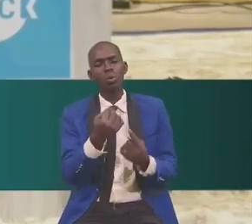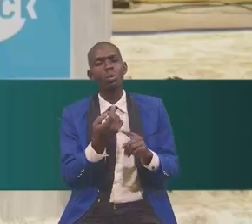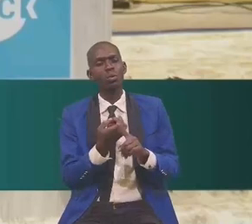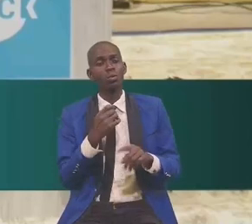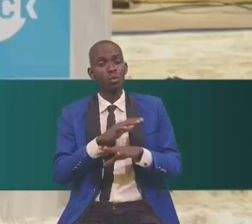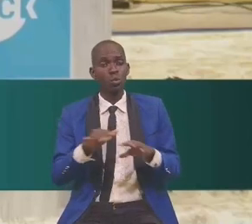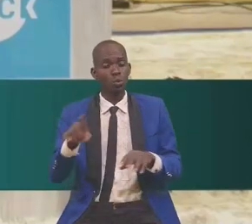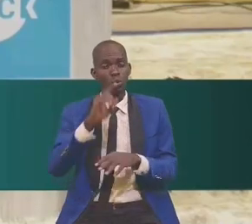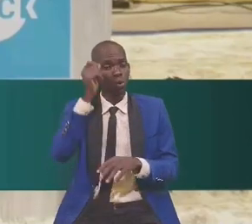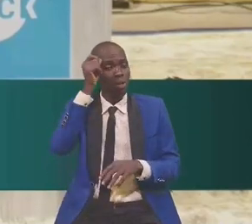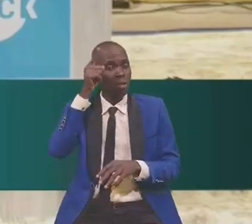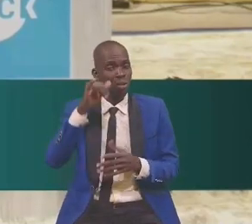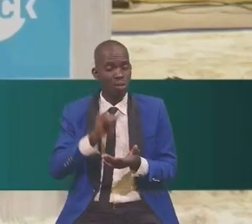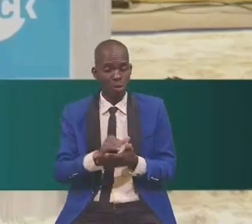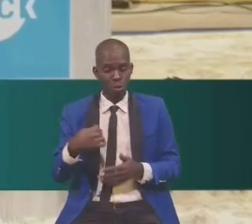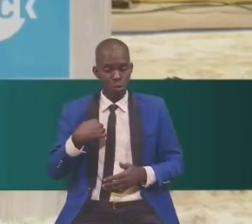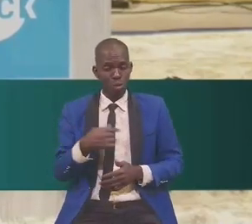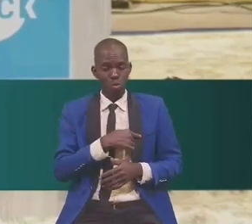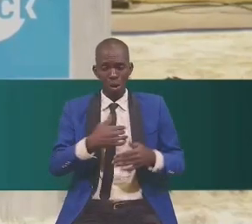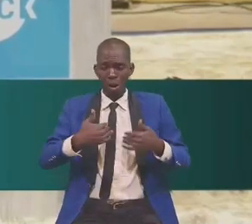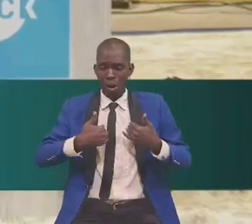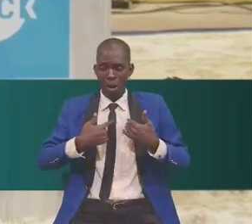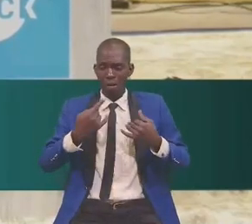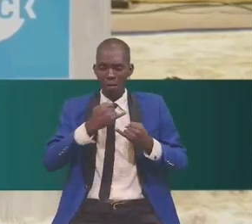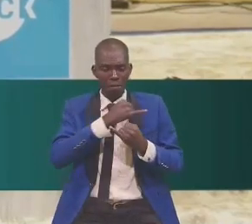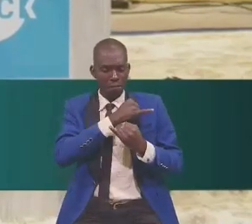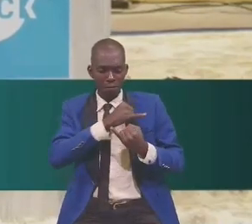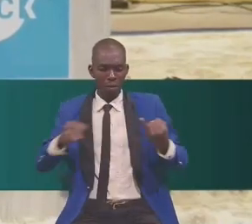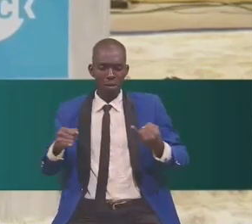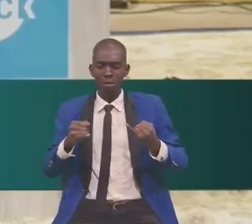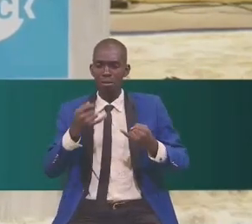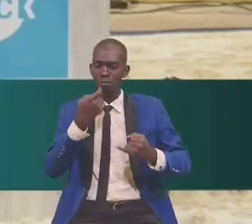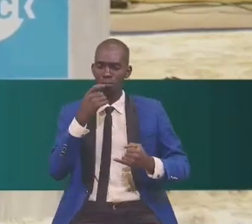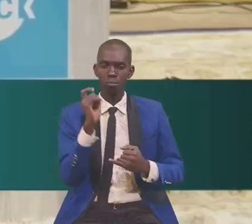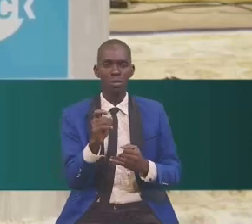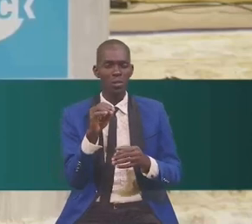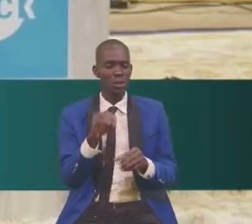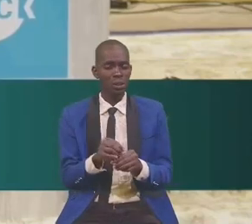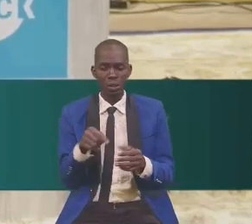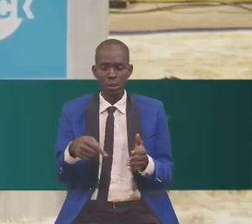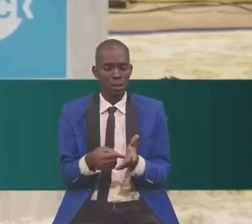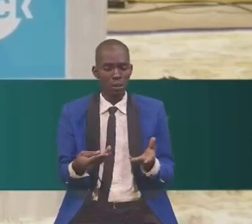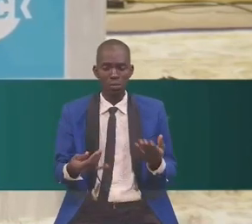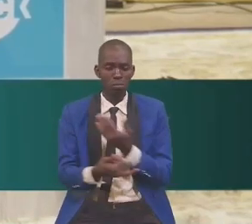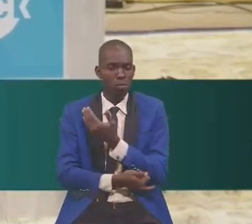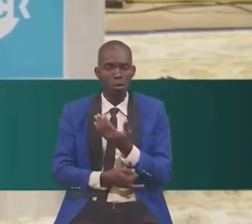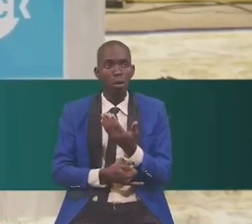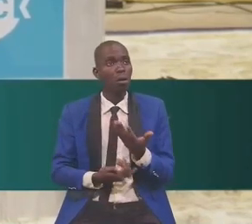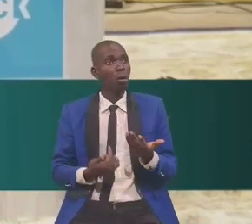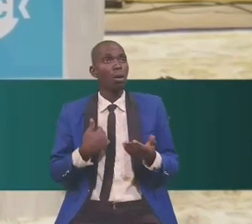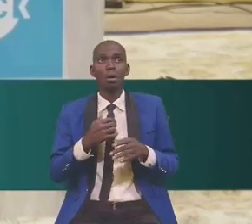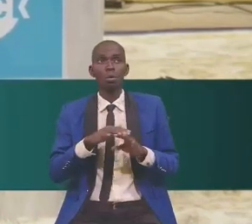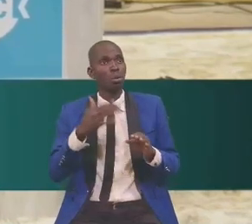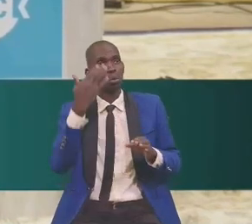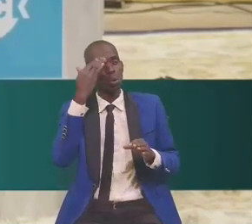nous sommes l'autorité finale dans le pays? Ah, on ne savait pas cela. Je pensais que Dieu est l'autorité